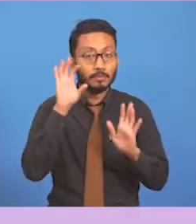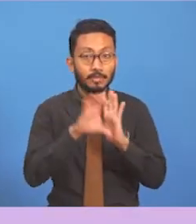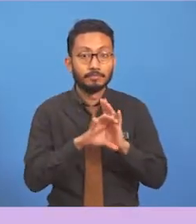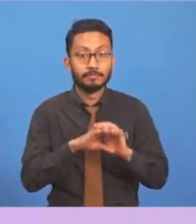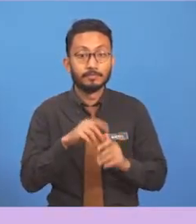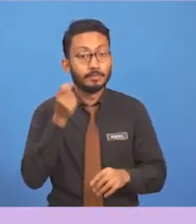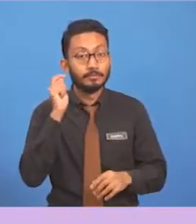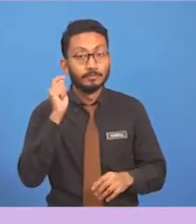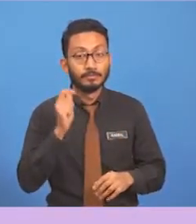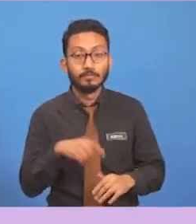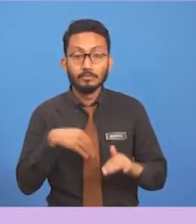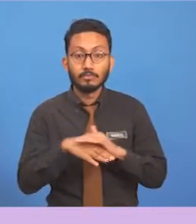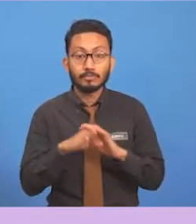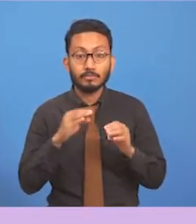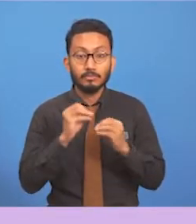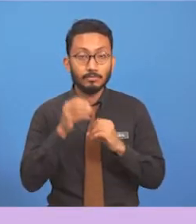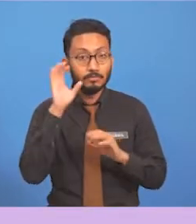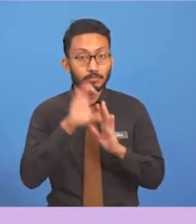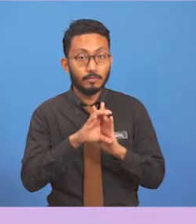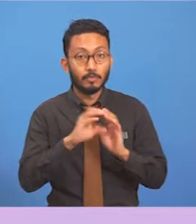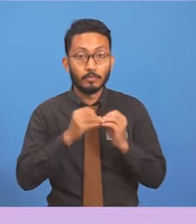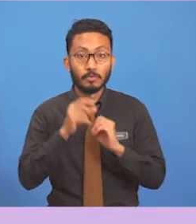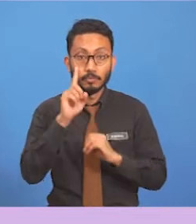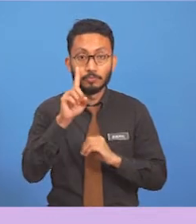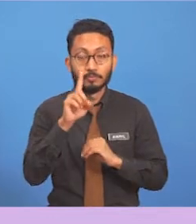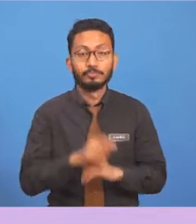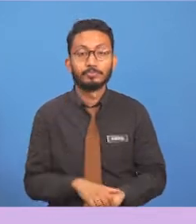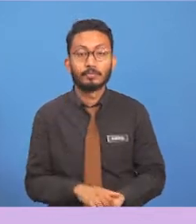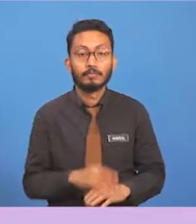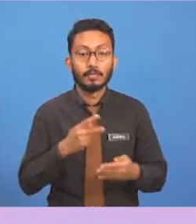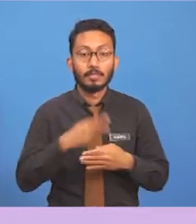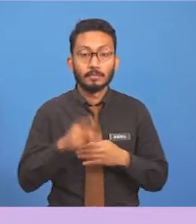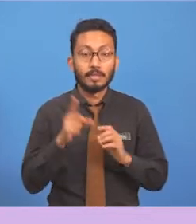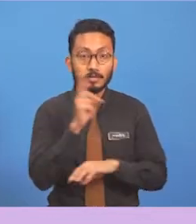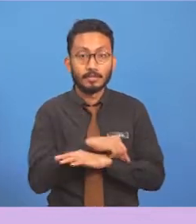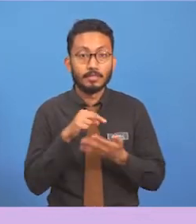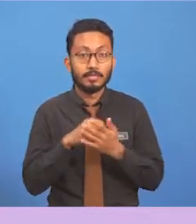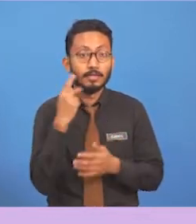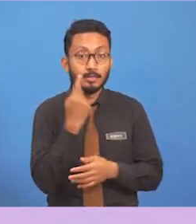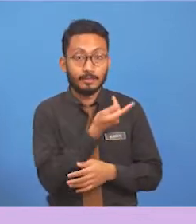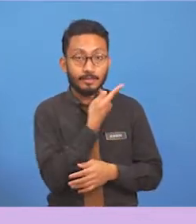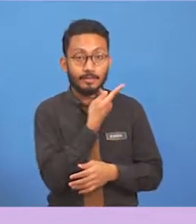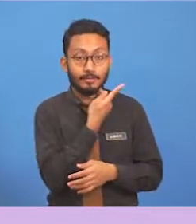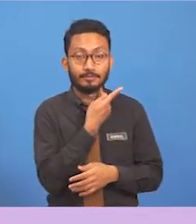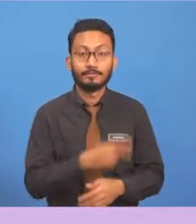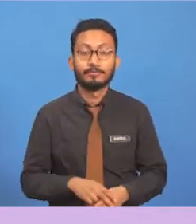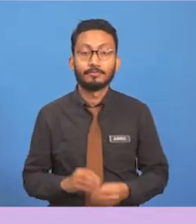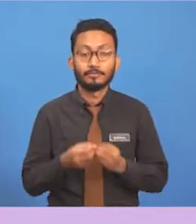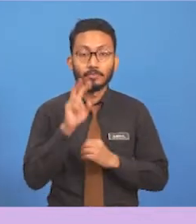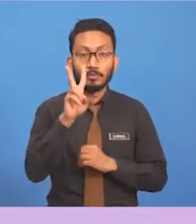dalam gempa pertama program hari canting dalam kembang kedua pula program sekolah